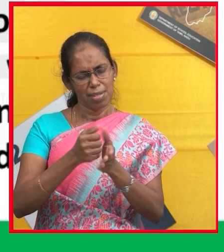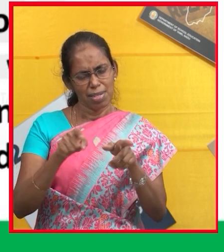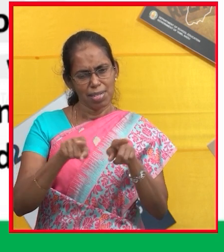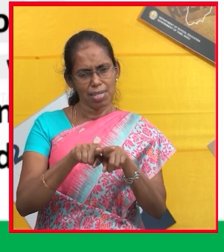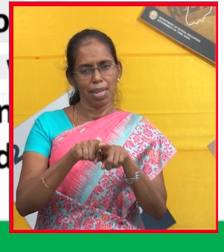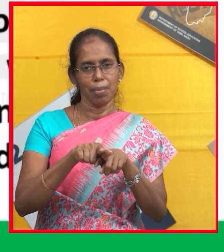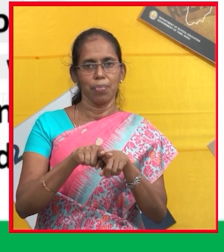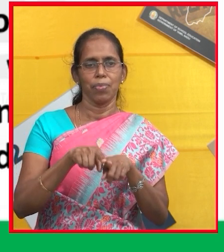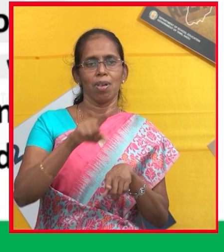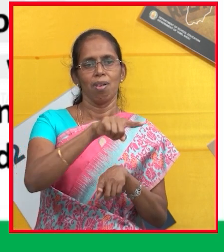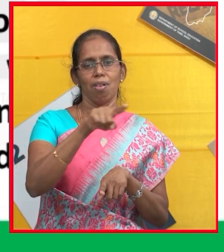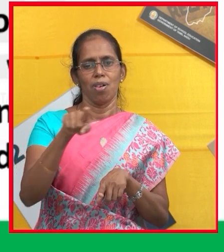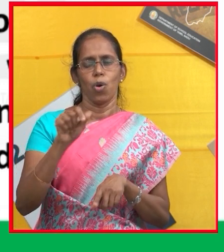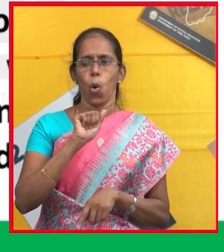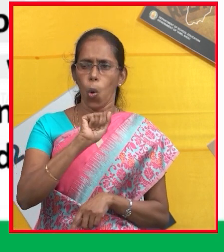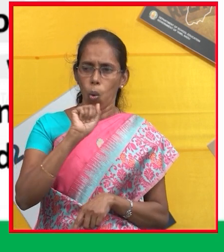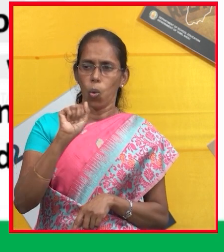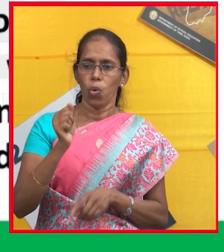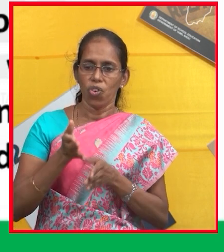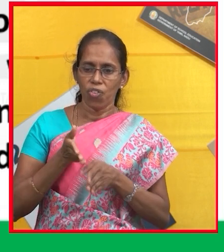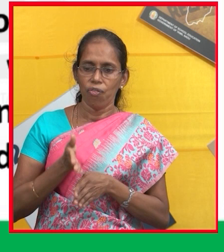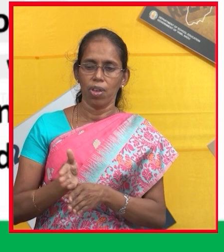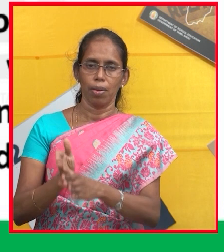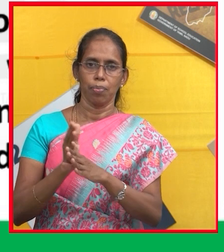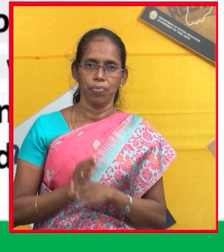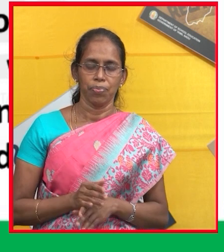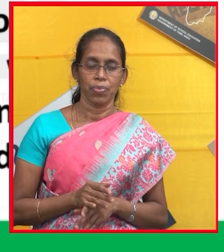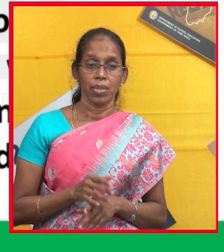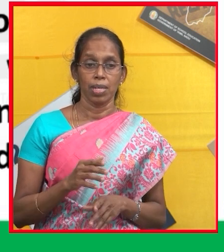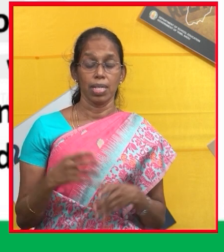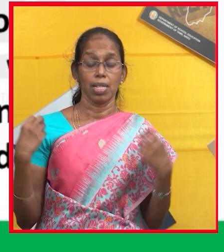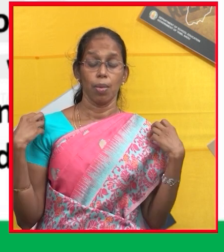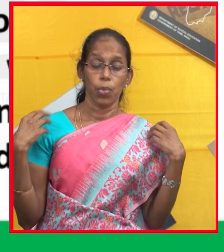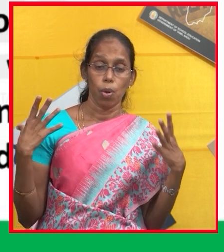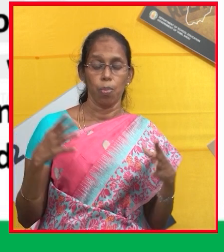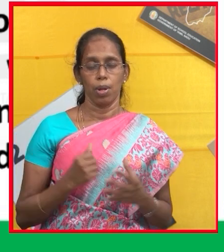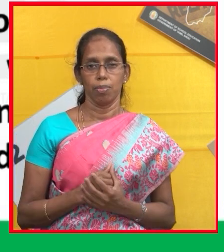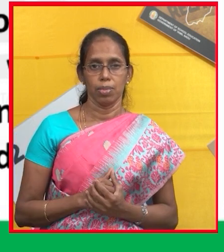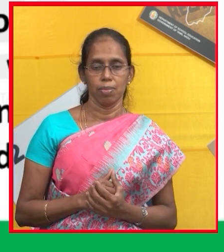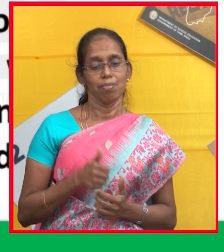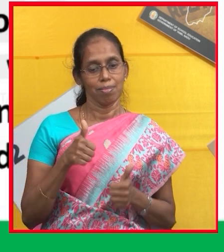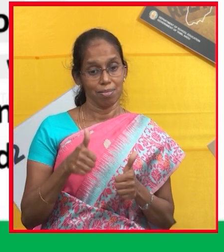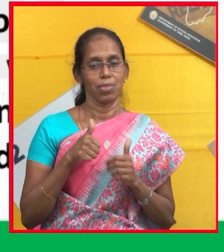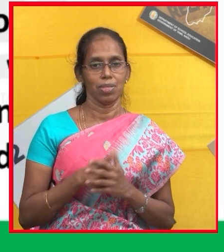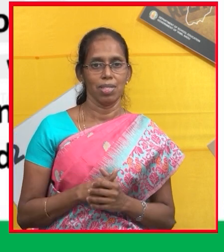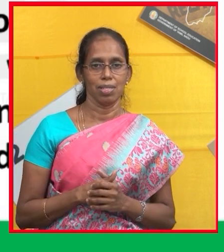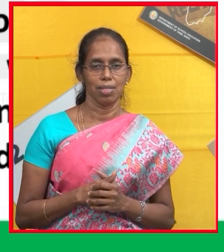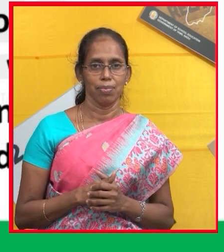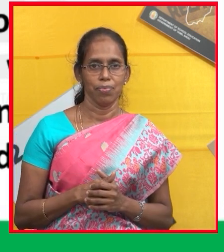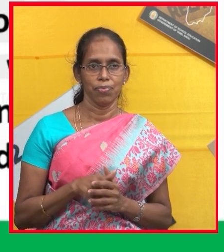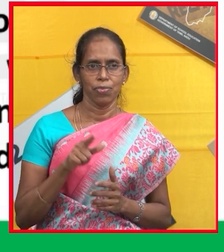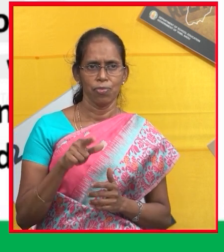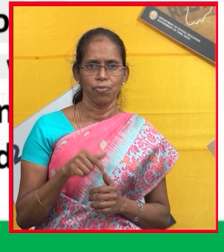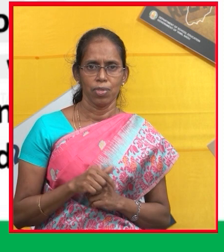amount and everybody has their own way of dealing with situations, but that was a good thing because